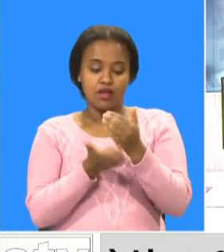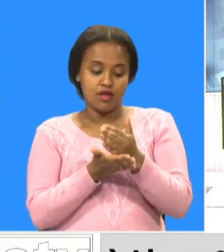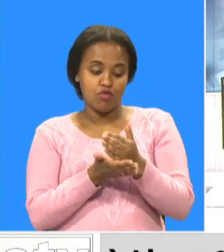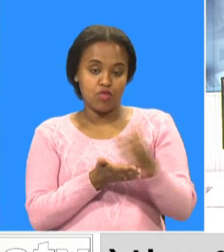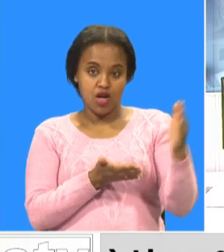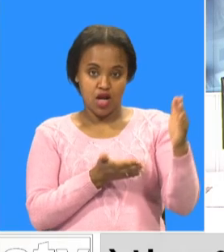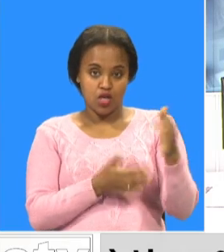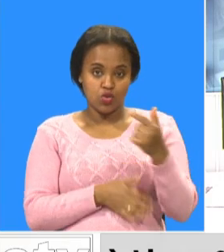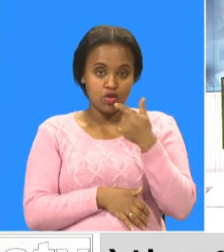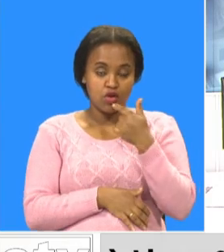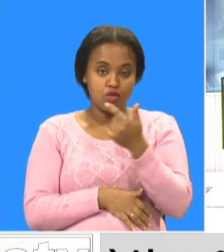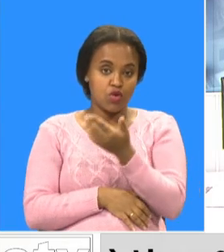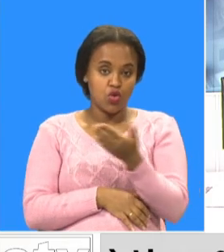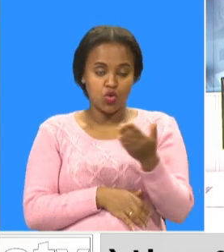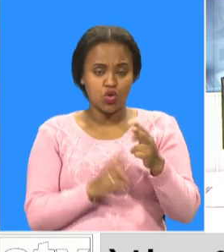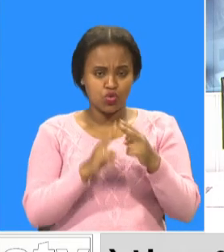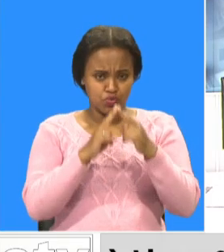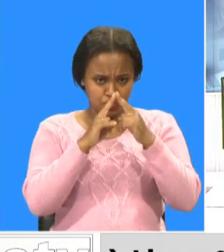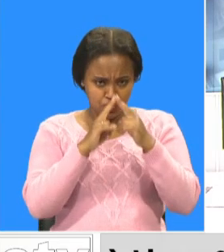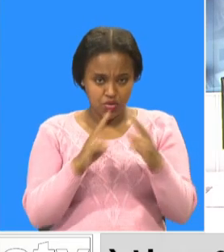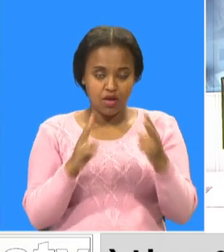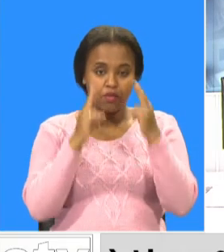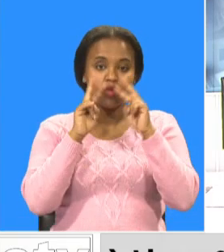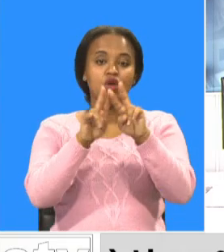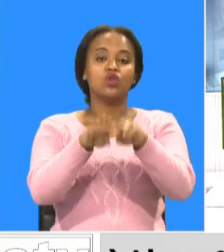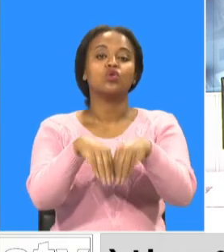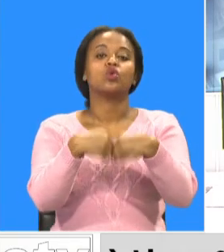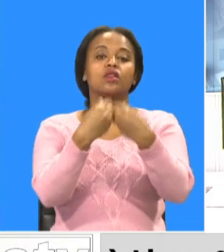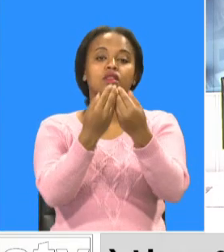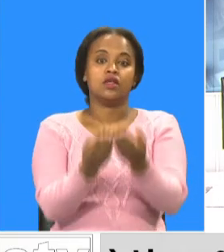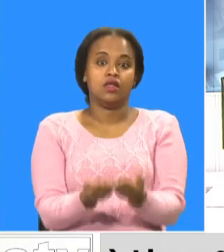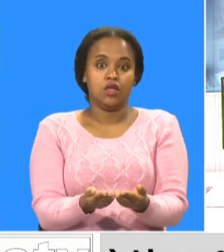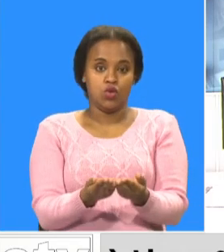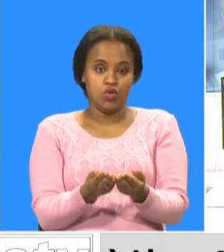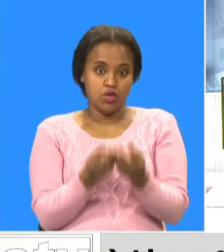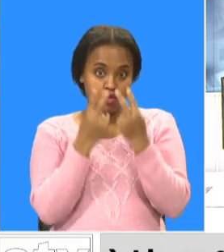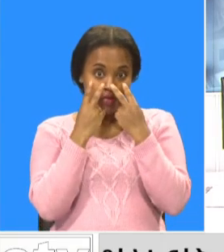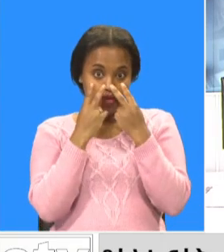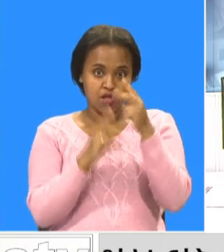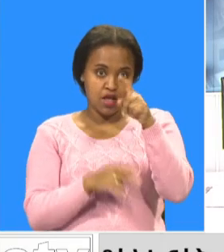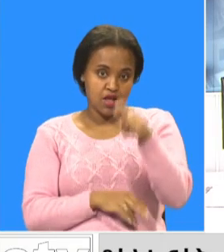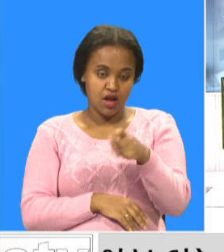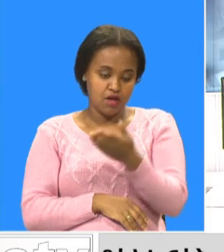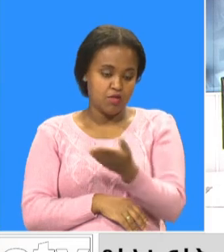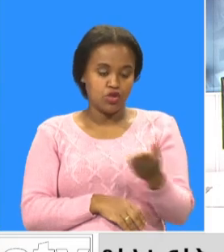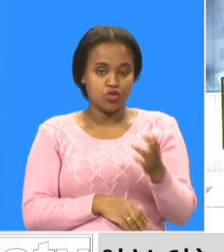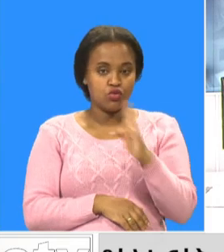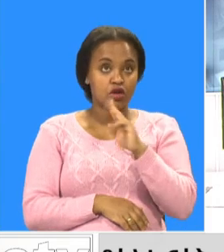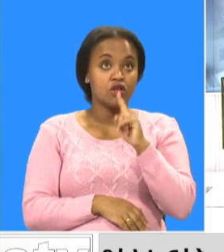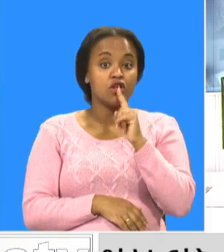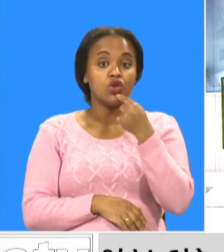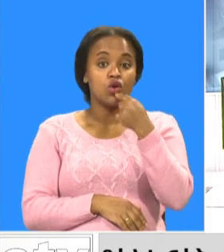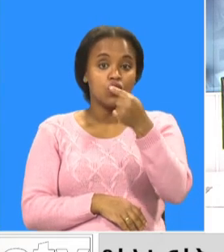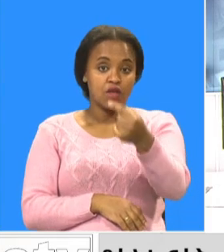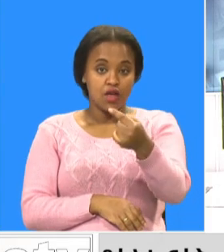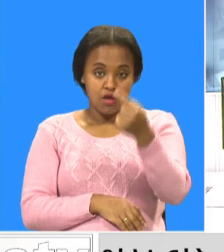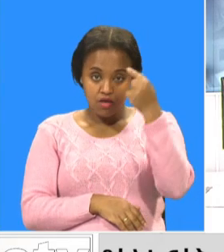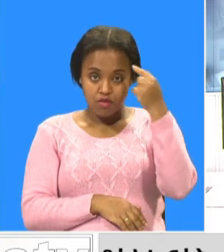የምናስወግደው የሚሉት ጉዳዮች በጣም ትኩረት ተሰጥቷቸው መታየት ያለባቸው ጉዳዮች ናቸው ብዬ ነው